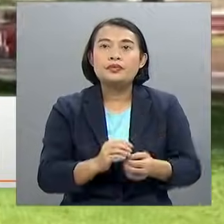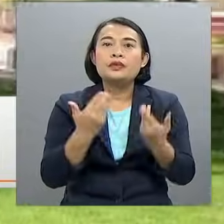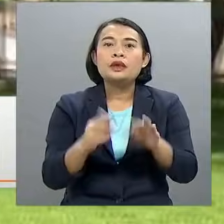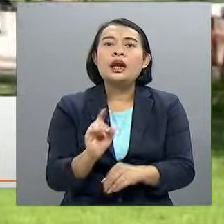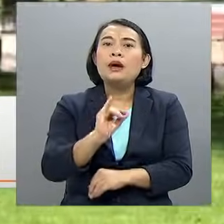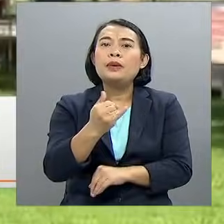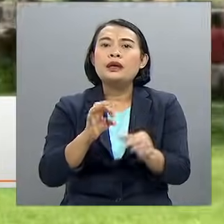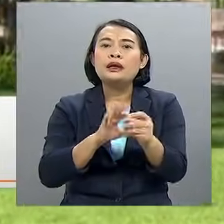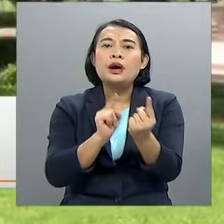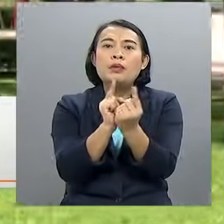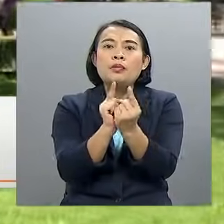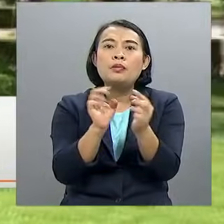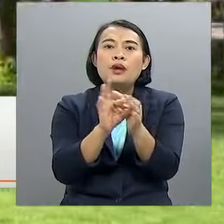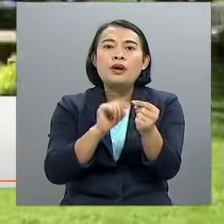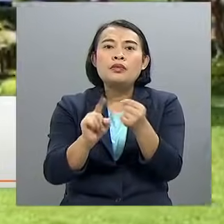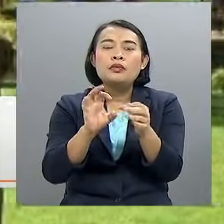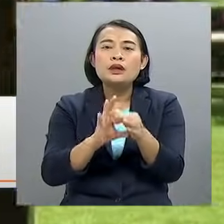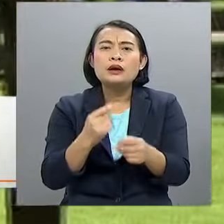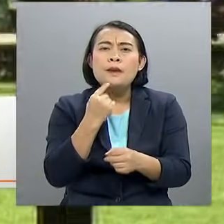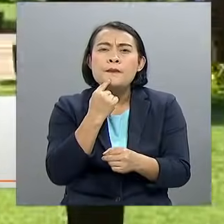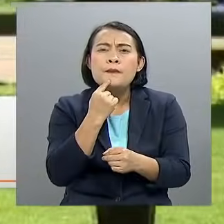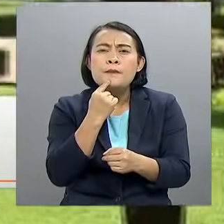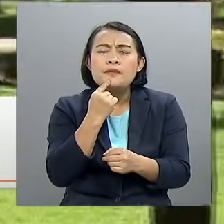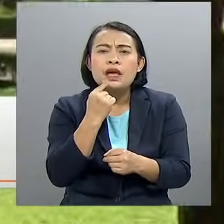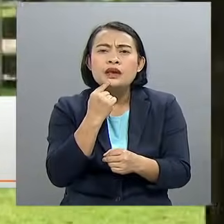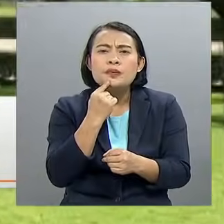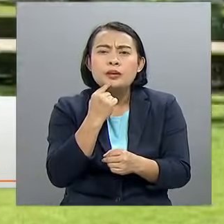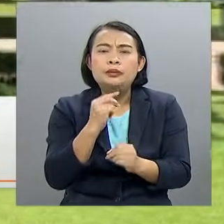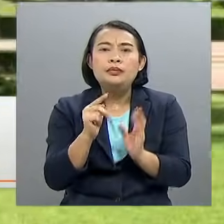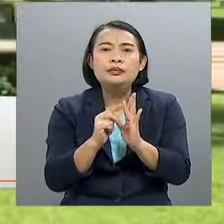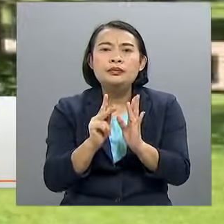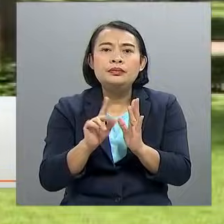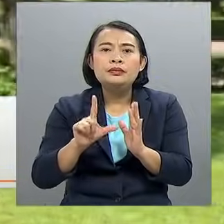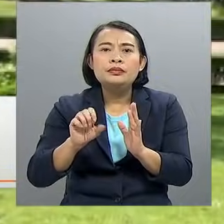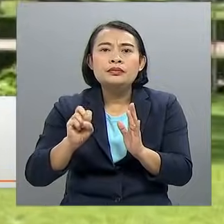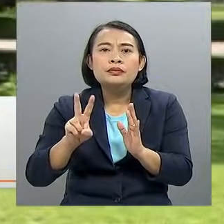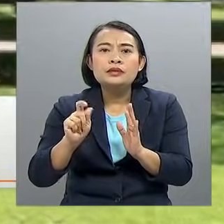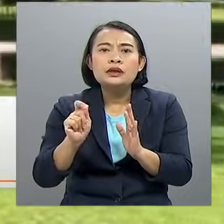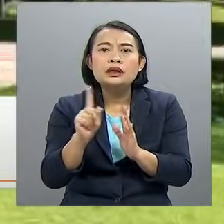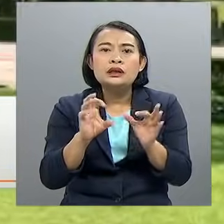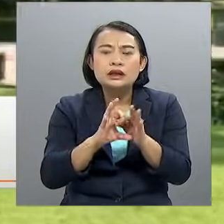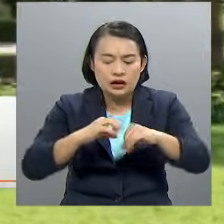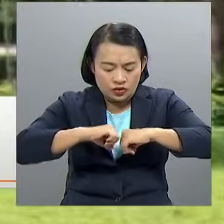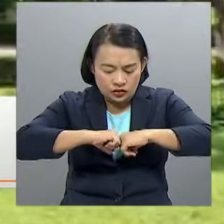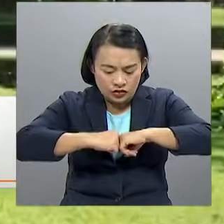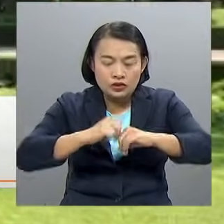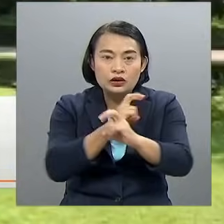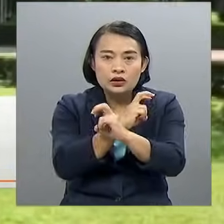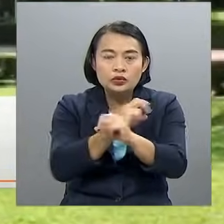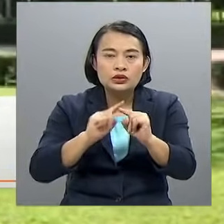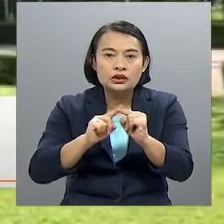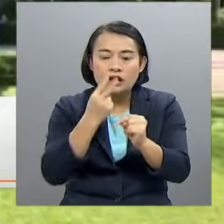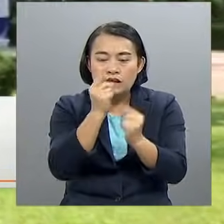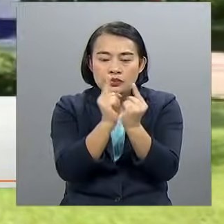การสะสมของผลึกเกลือยูเรตในเนื้อเยื่ออ่อนข้อต่อกระดูกและกระดูกอ่อนครับซึ่งจะพบบริเวณทั้งข้อ